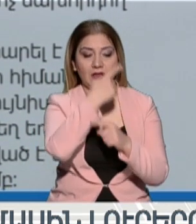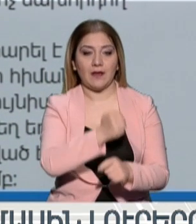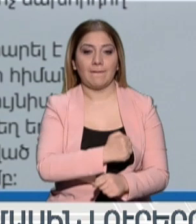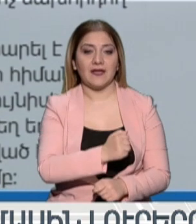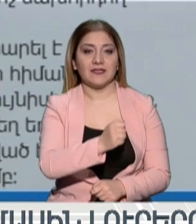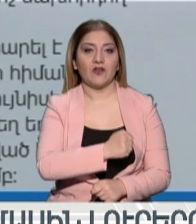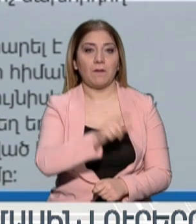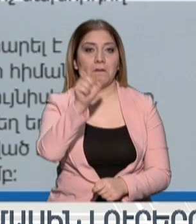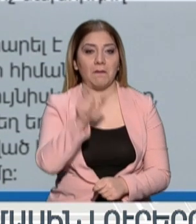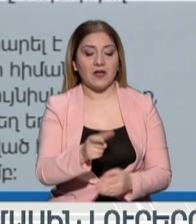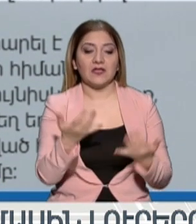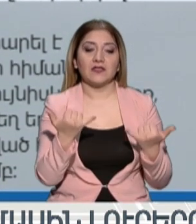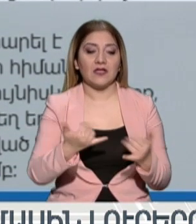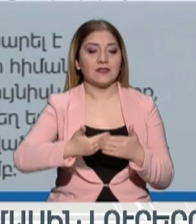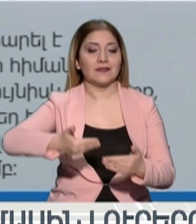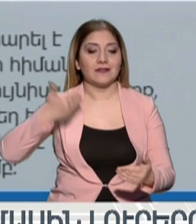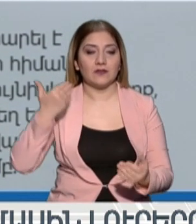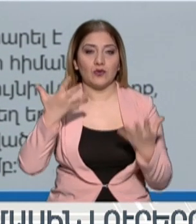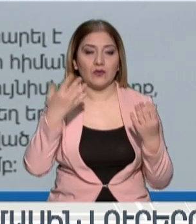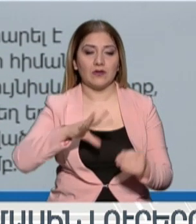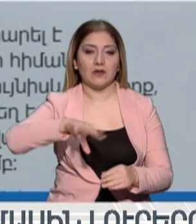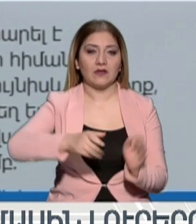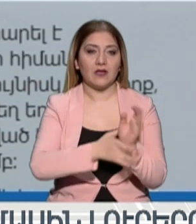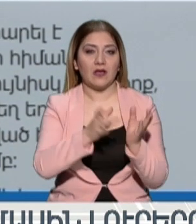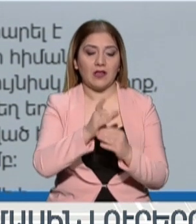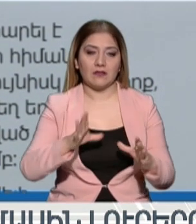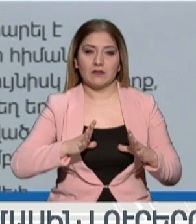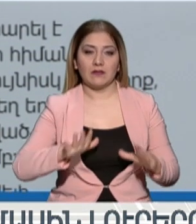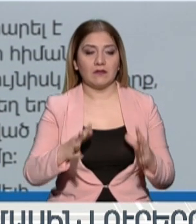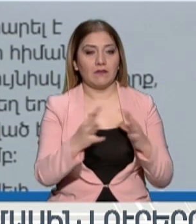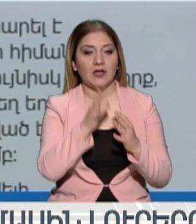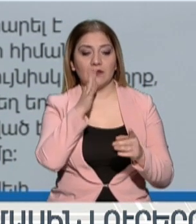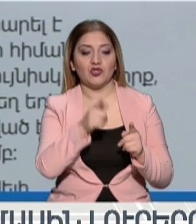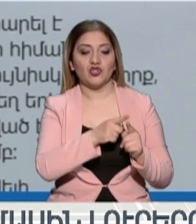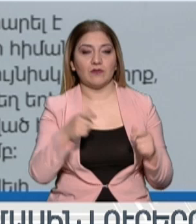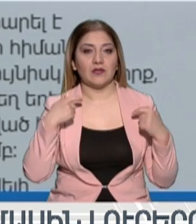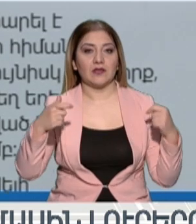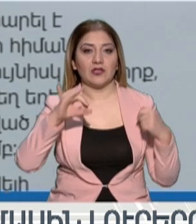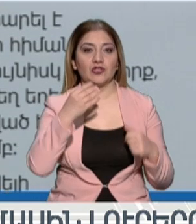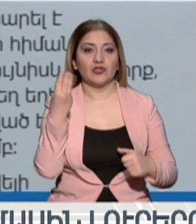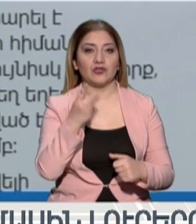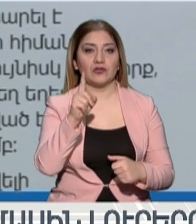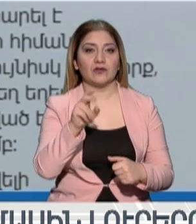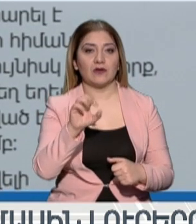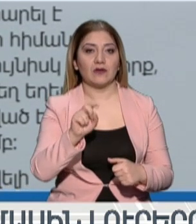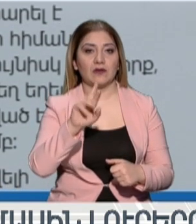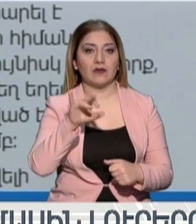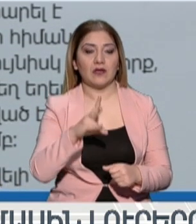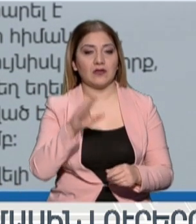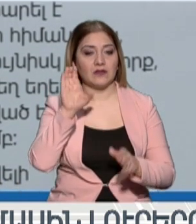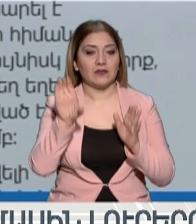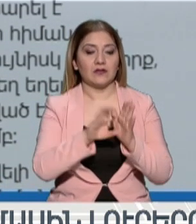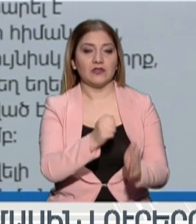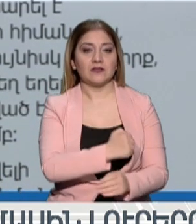որևէ զինծառայող ոչ այս, ոչ նախորդող օրերին չի գերեվարվել։ Պատերազմի ընթացքում գնդապետ Իշխանյանի հրամանատարությամբ գործող